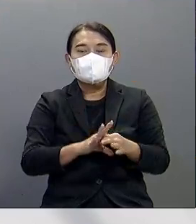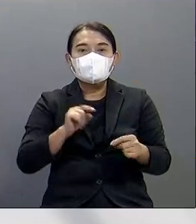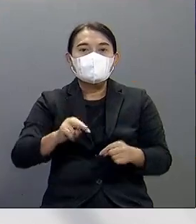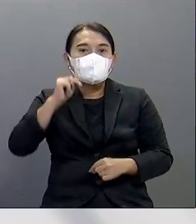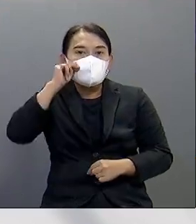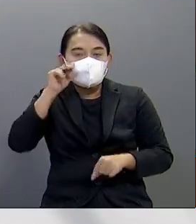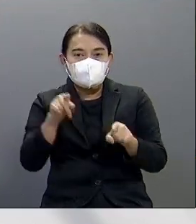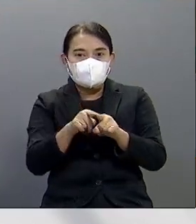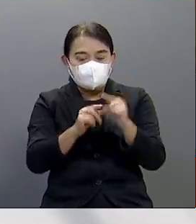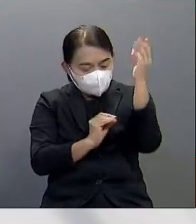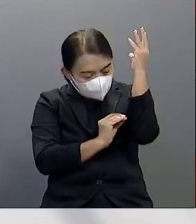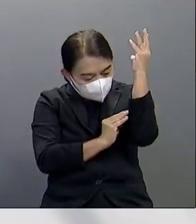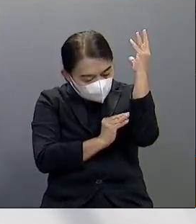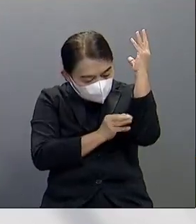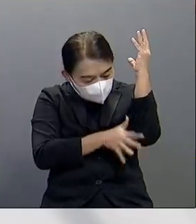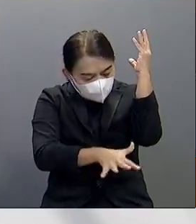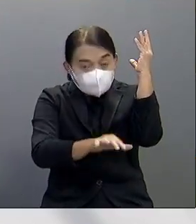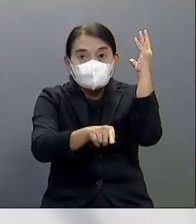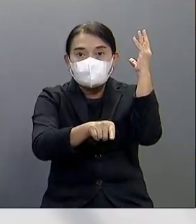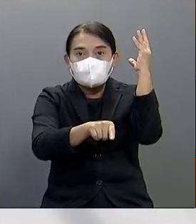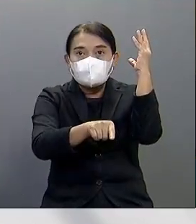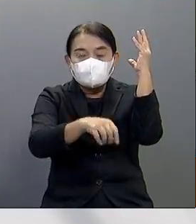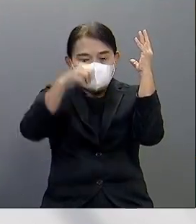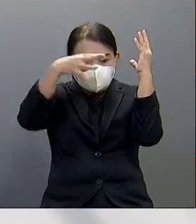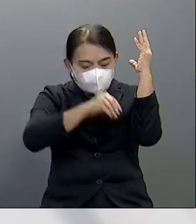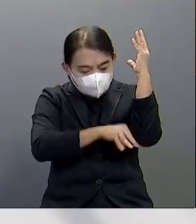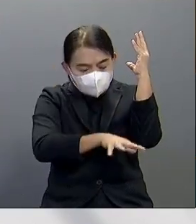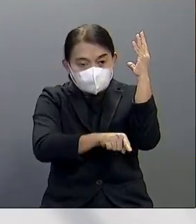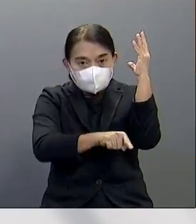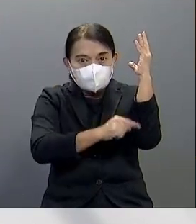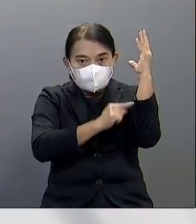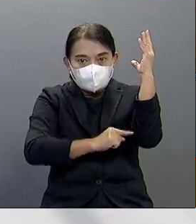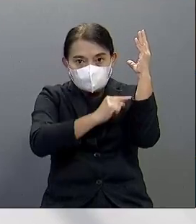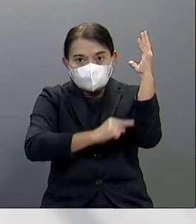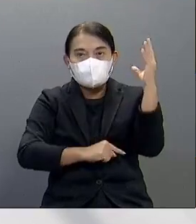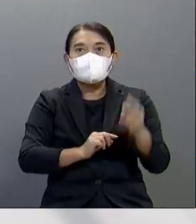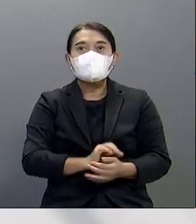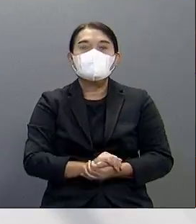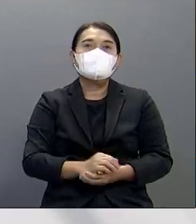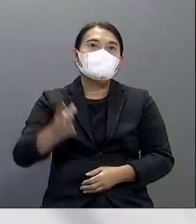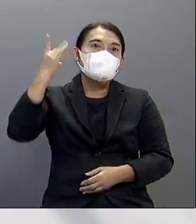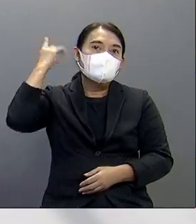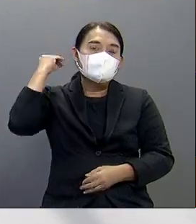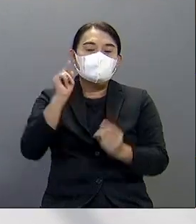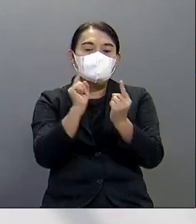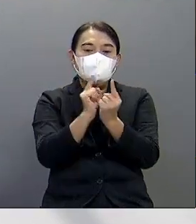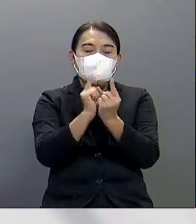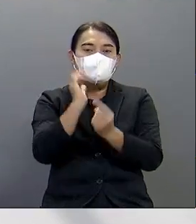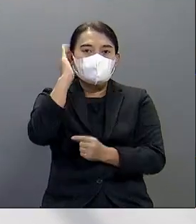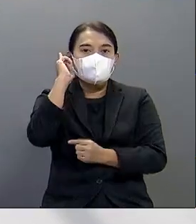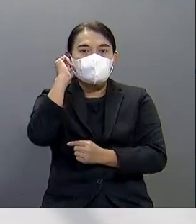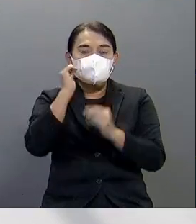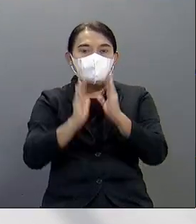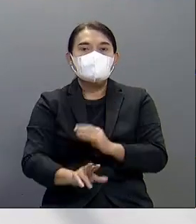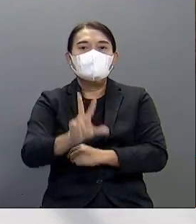ให้ไฟมันรั่วลงกับตัวเสาทีนี้เราคิดอย่างนี้ครับเมื่อวานผมได้พบกับผู้ปกครองของน้องๆทั้ง3คน